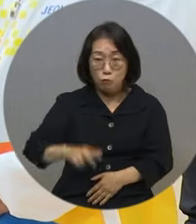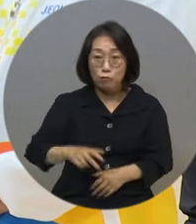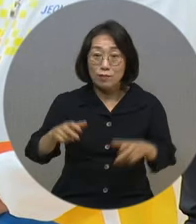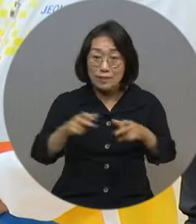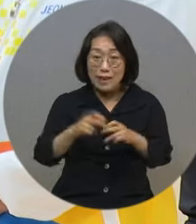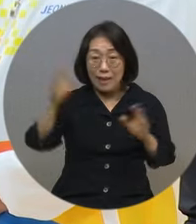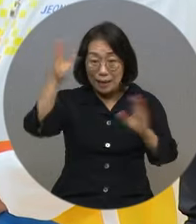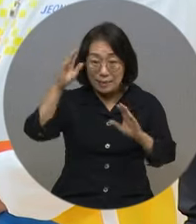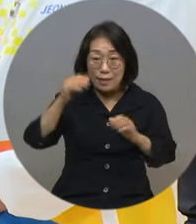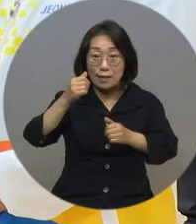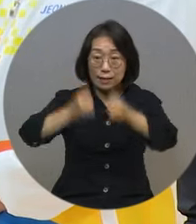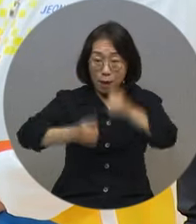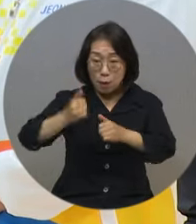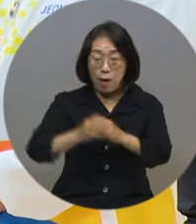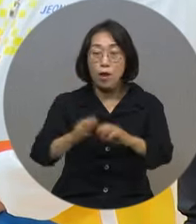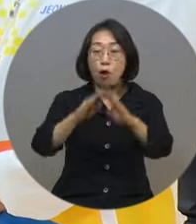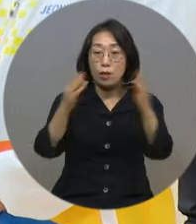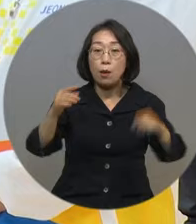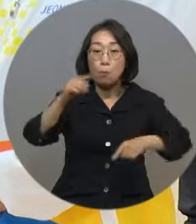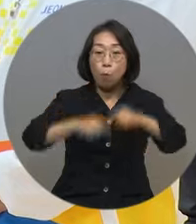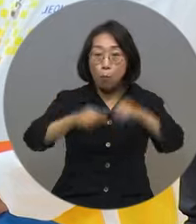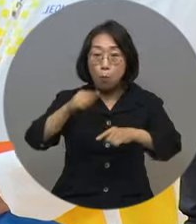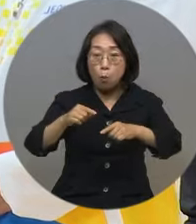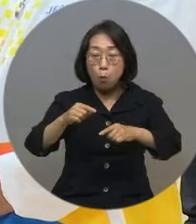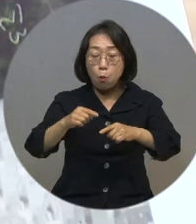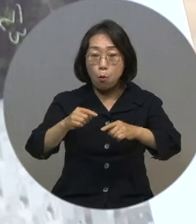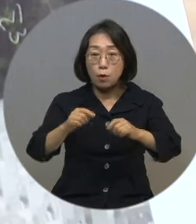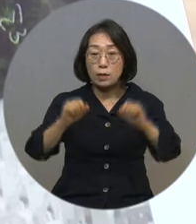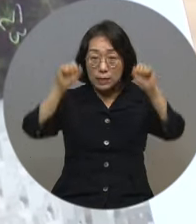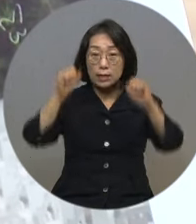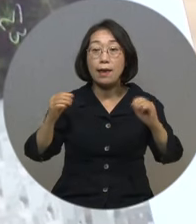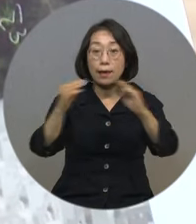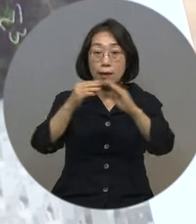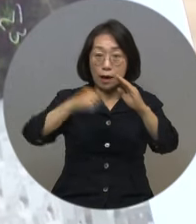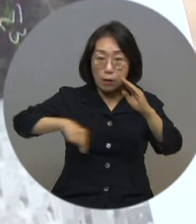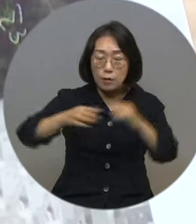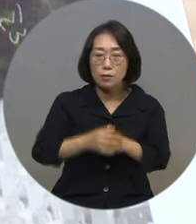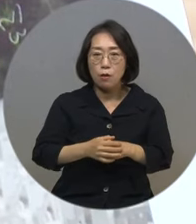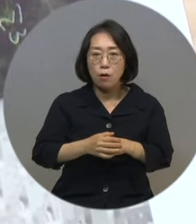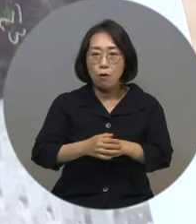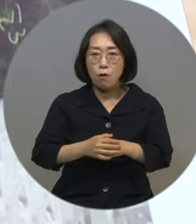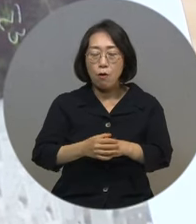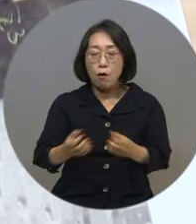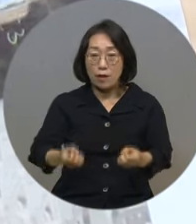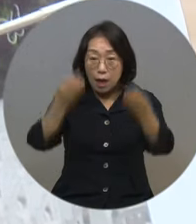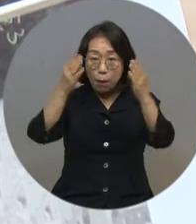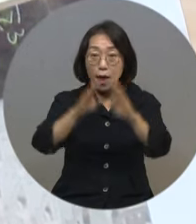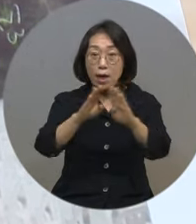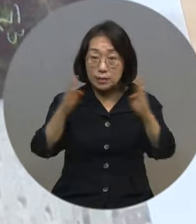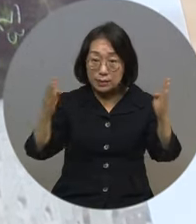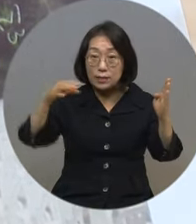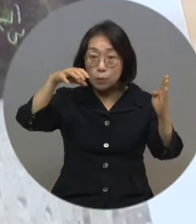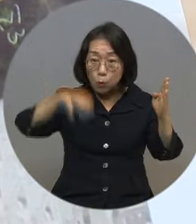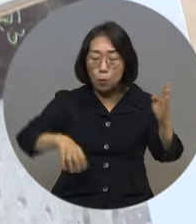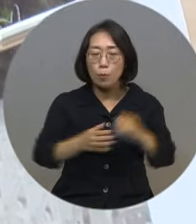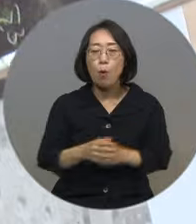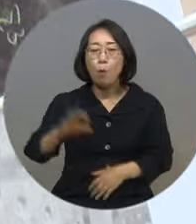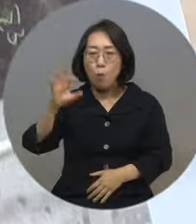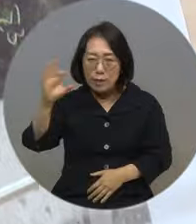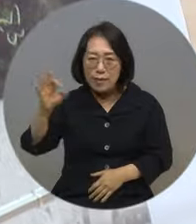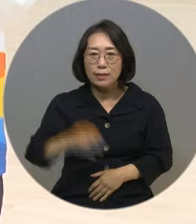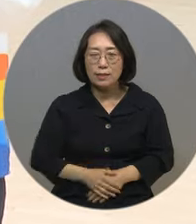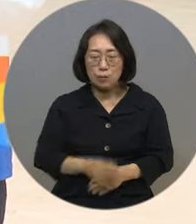체전 개회식이 열리는 목포 실내 체육관에서는 개회식 연출 공간 및 주차장 화장실 등 주요